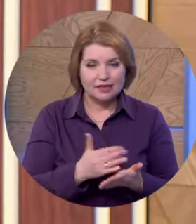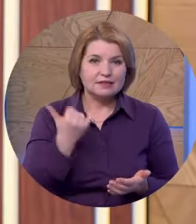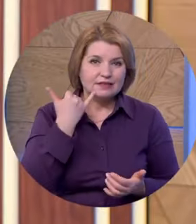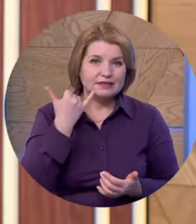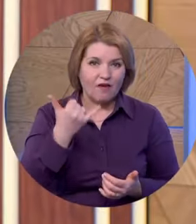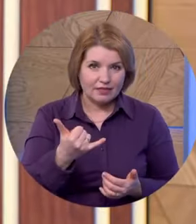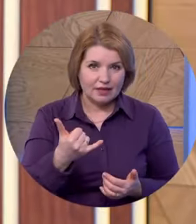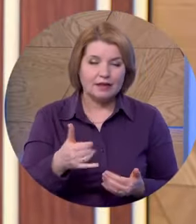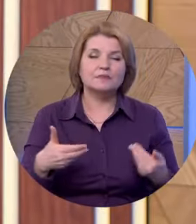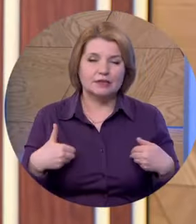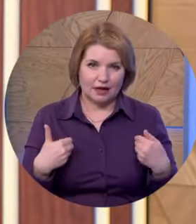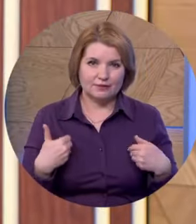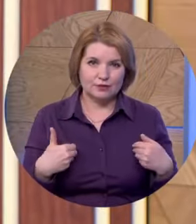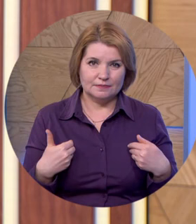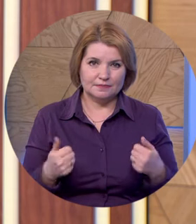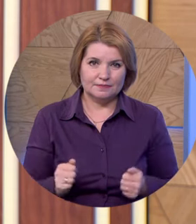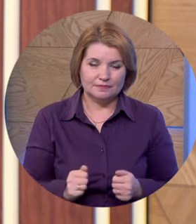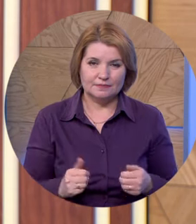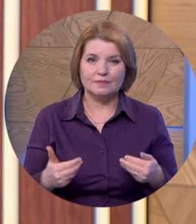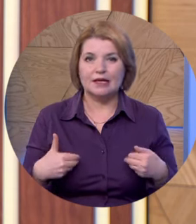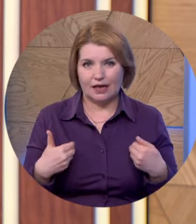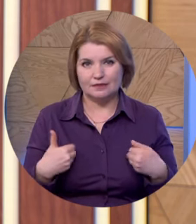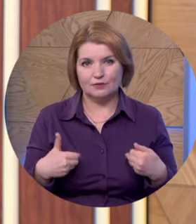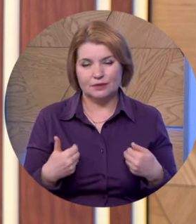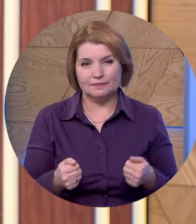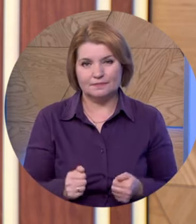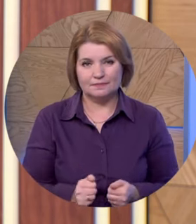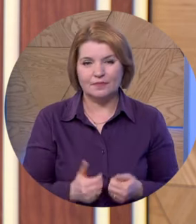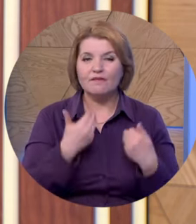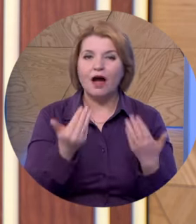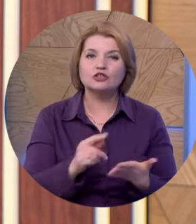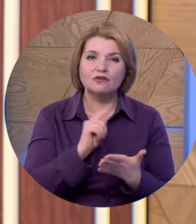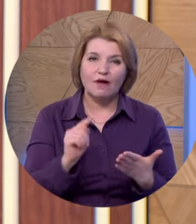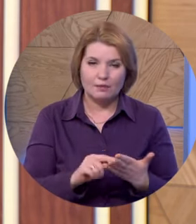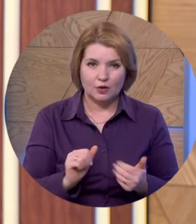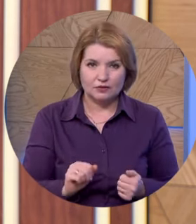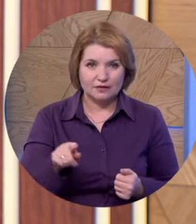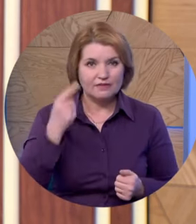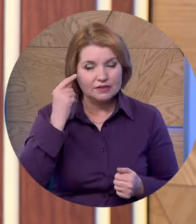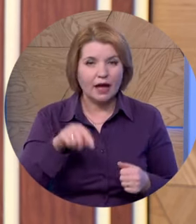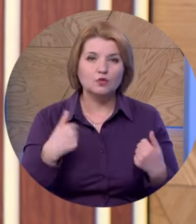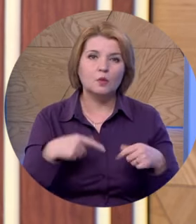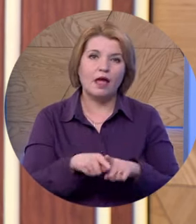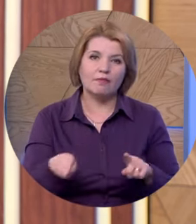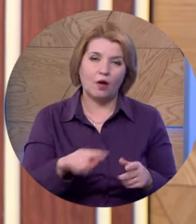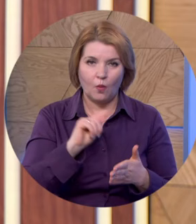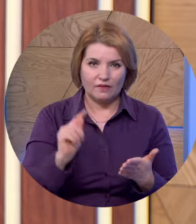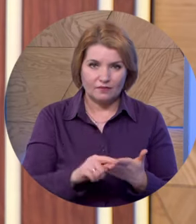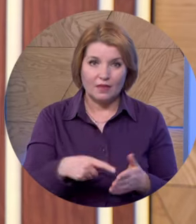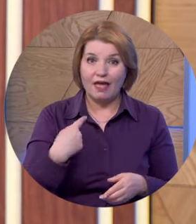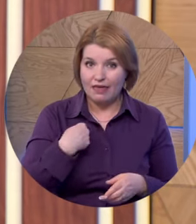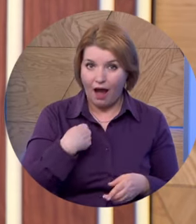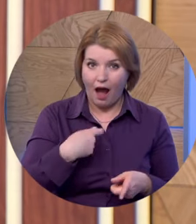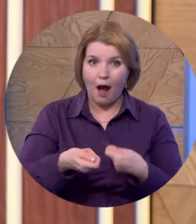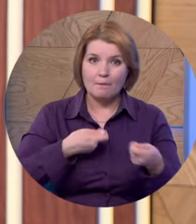наша сегодняшняя тема. Алло, здравствуйте. Алло, здравствуйте. Здравствуйте. Ваш вопрос, пожалуйста. Знаете, да, у меня вот такой вопрос. Я манипулятор в